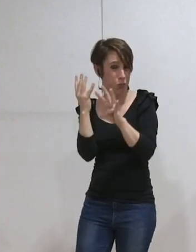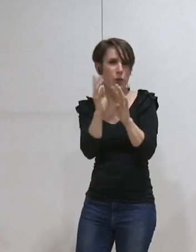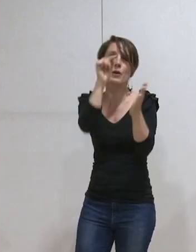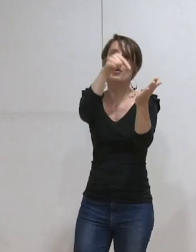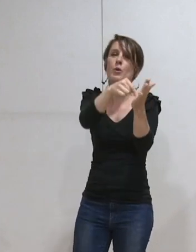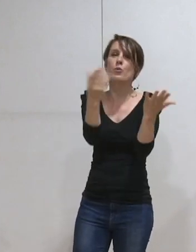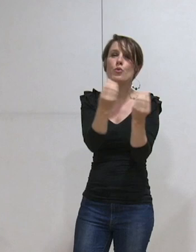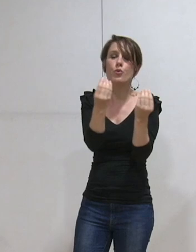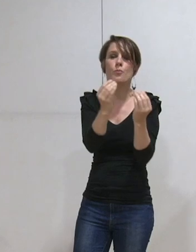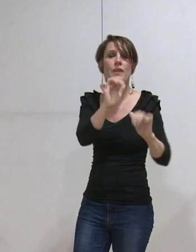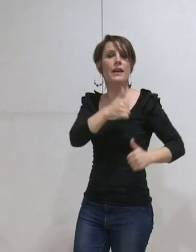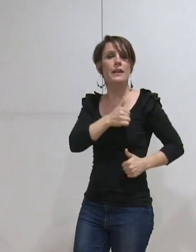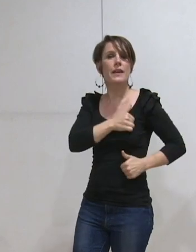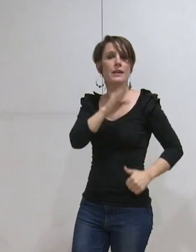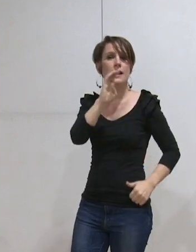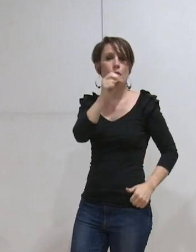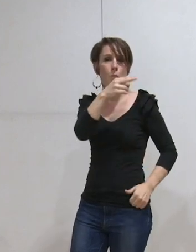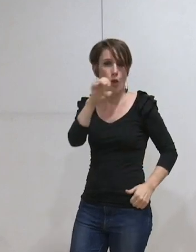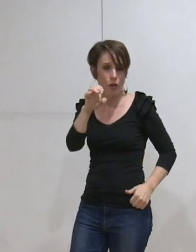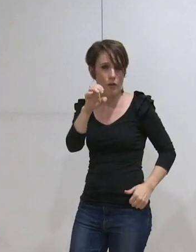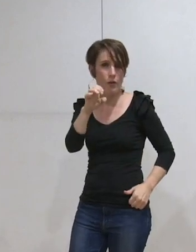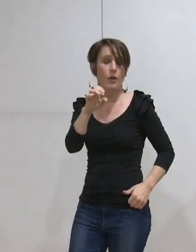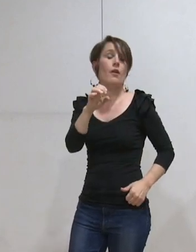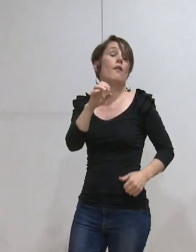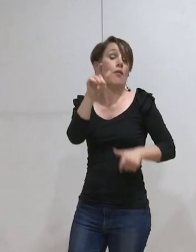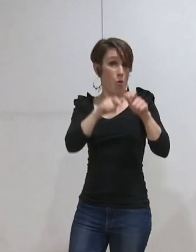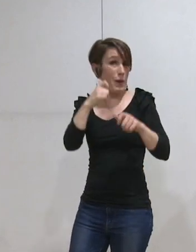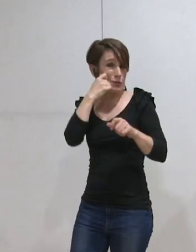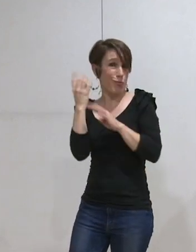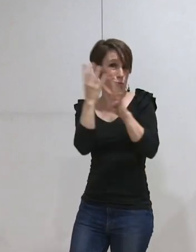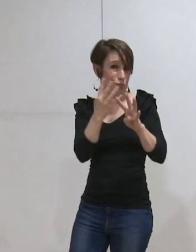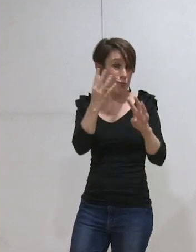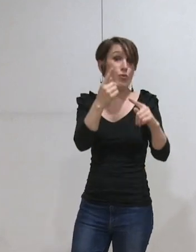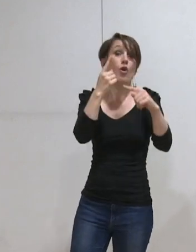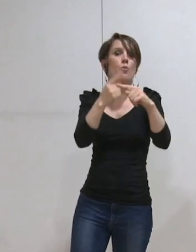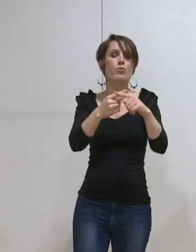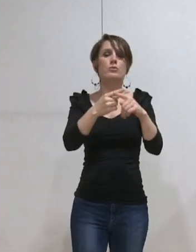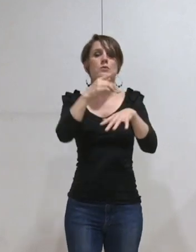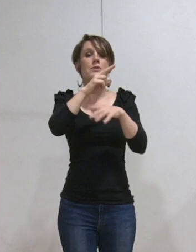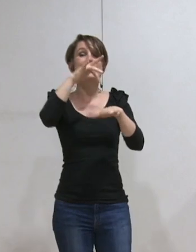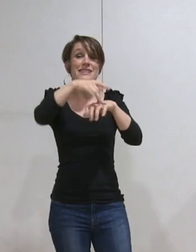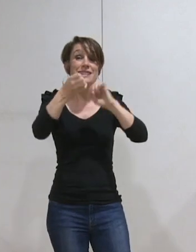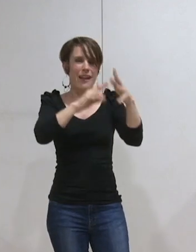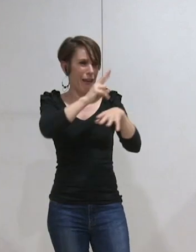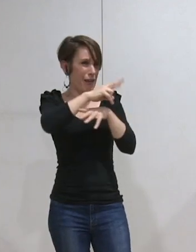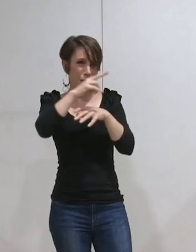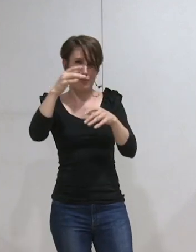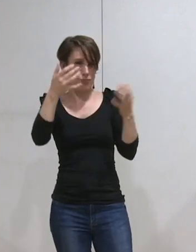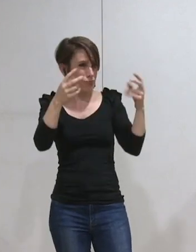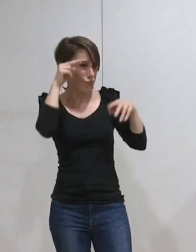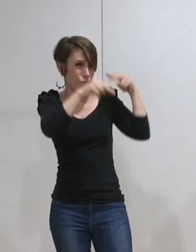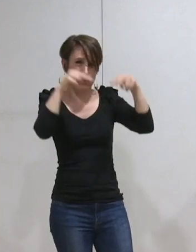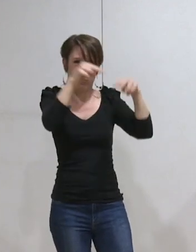caserne ou bien par Internet où plusieurs centaines de milliers de visites ont eu lieu un succès également par